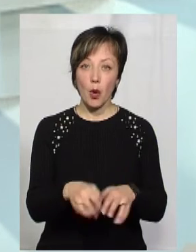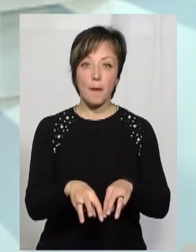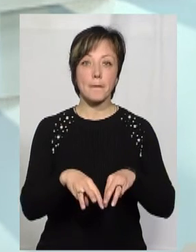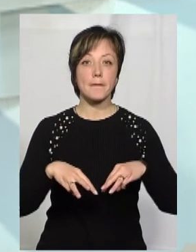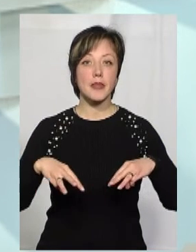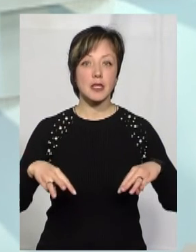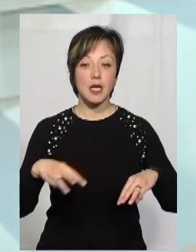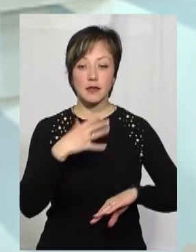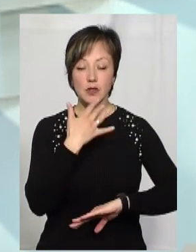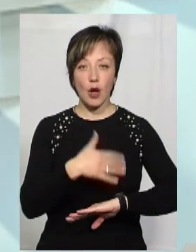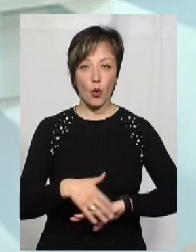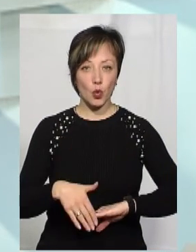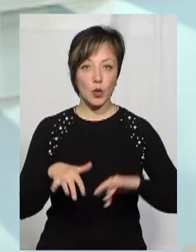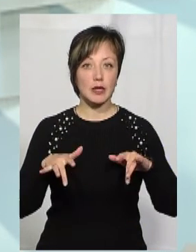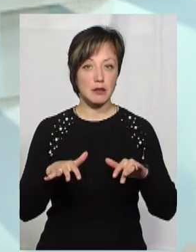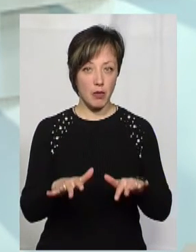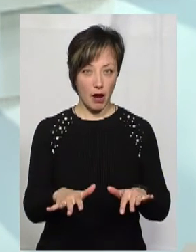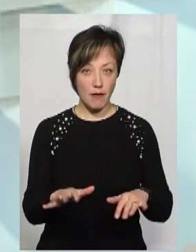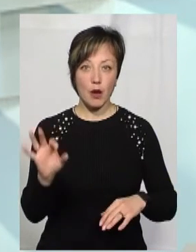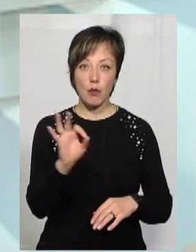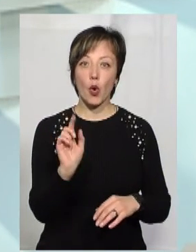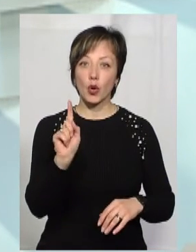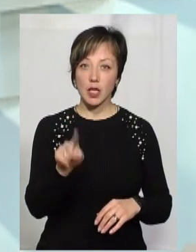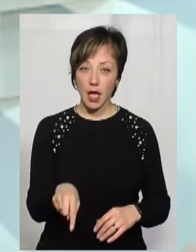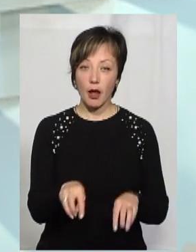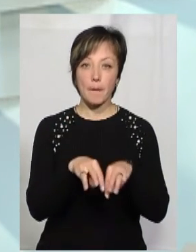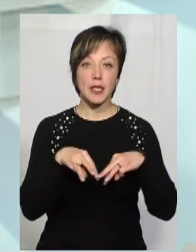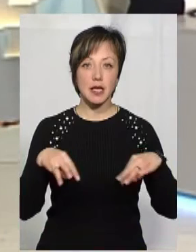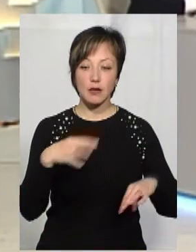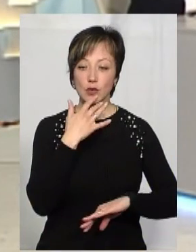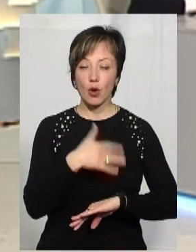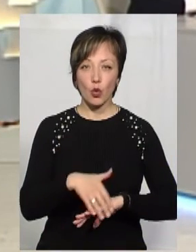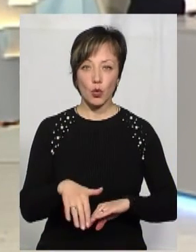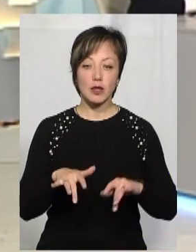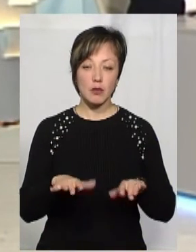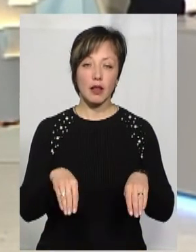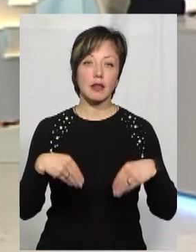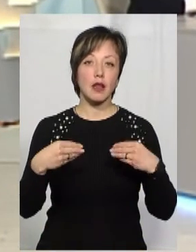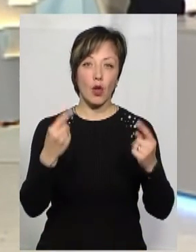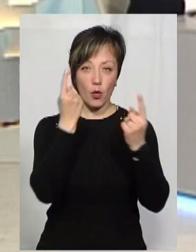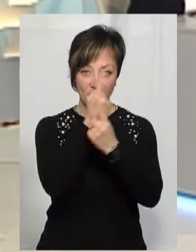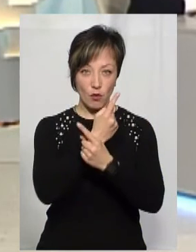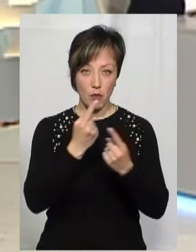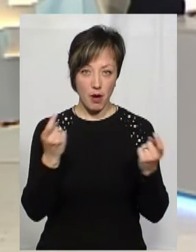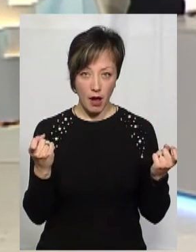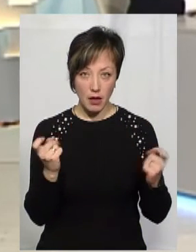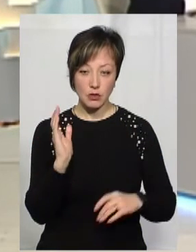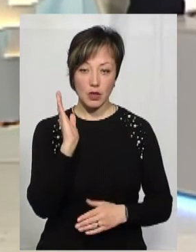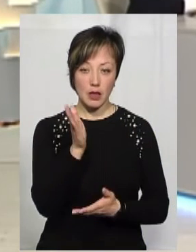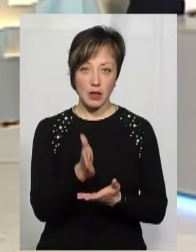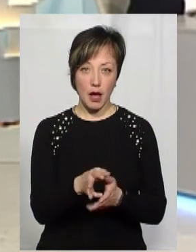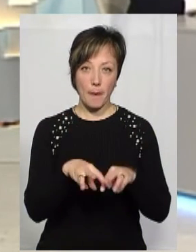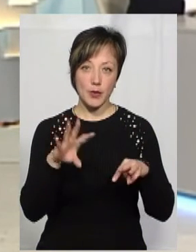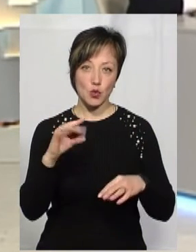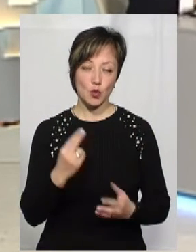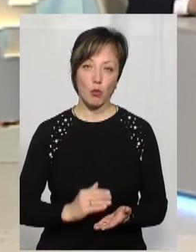Міністерства закордонних справ про те, щоб Міністерство закордонних справ дало інформацію на Міністерство